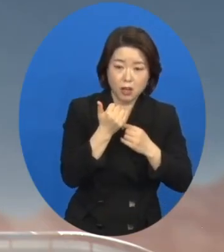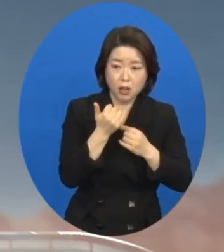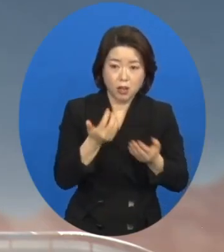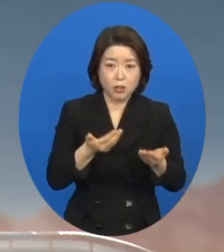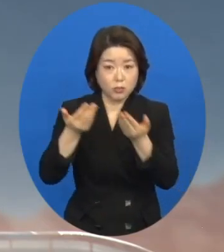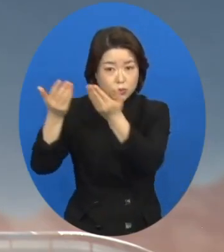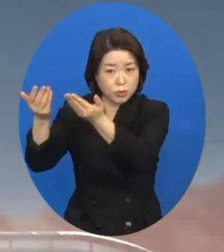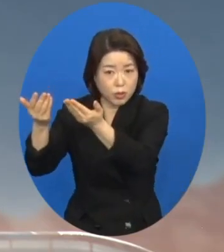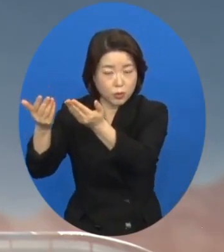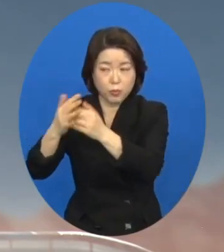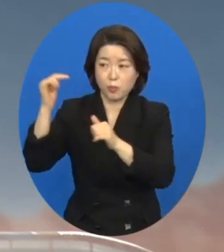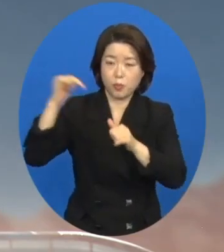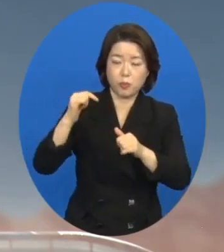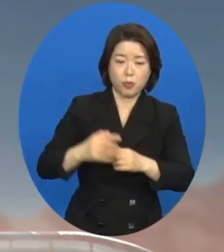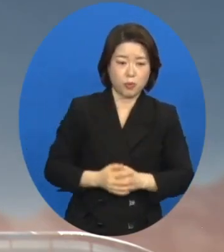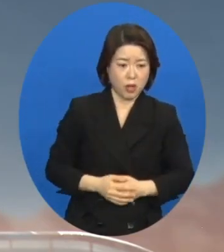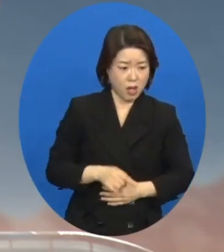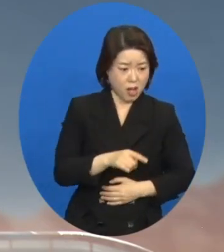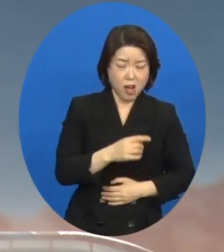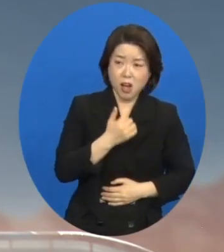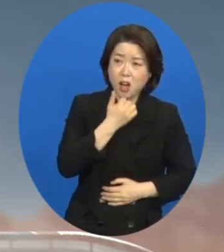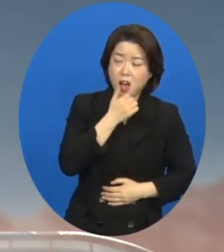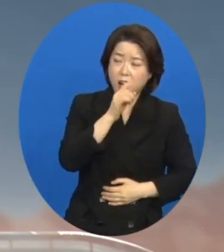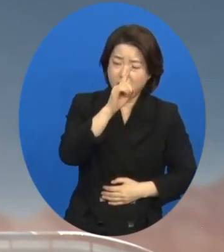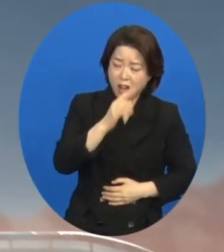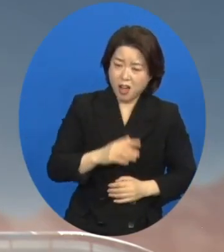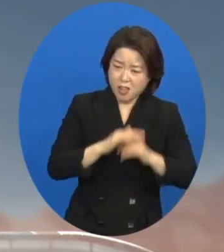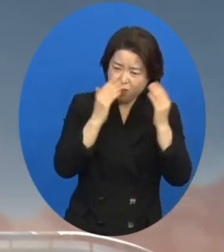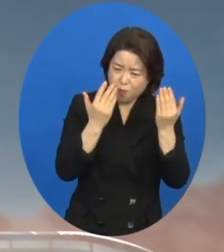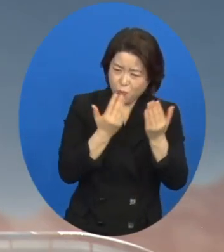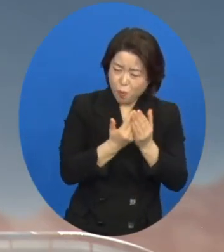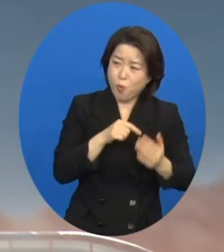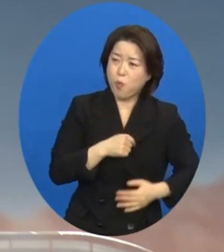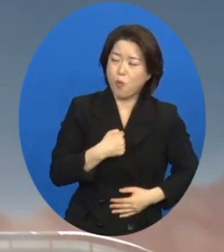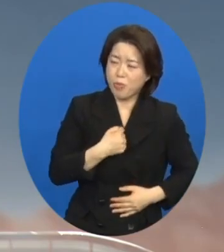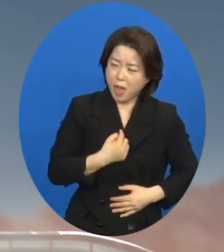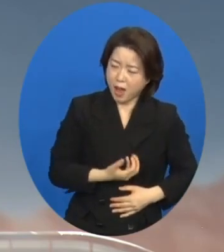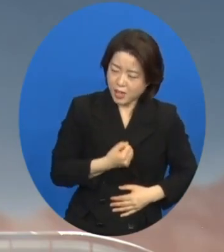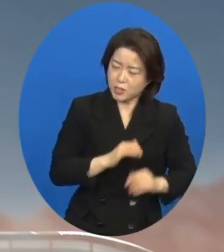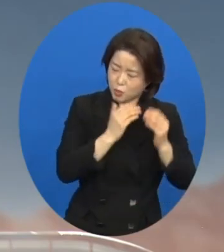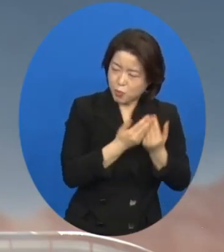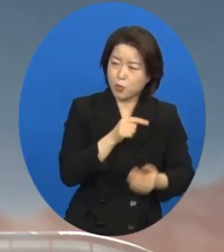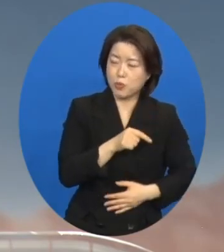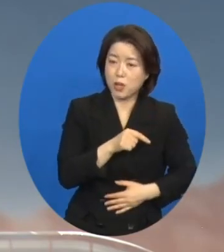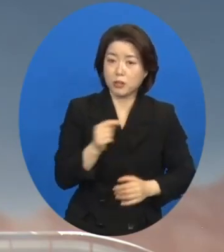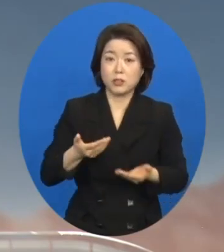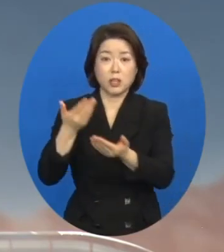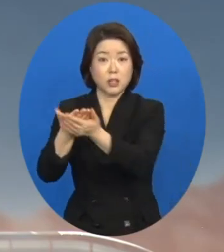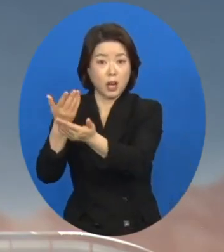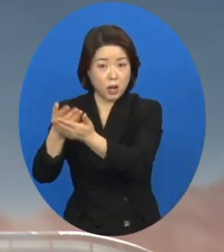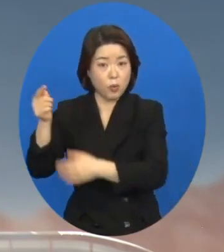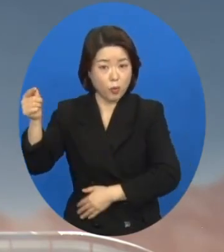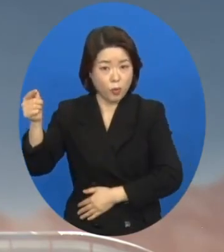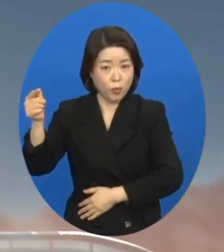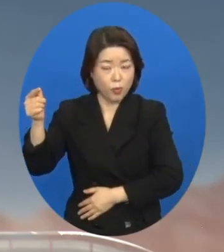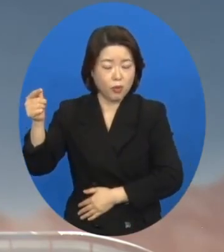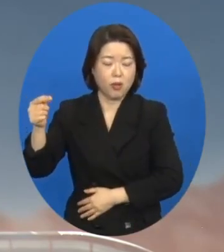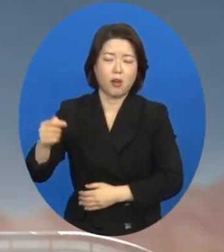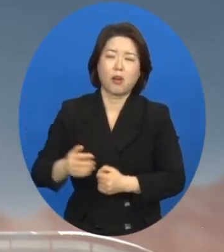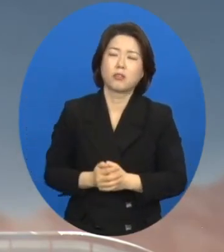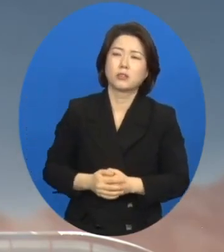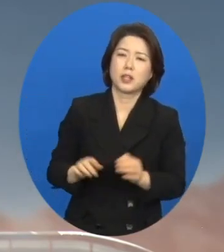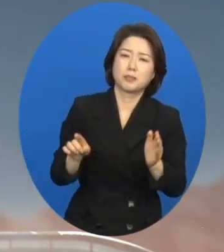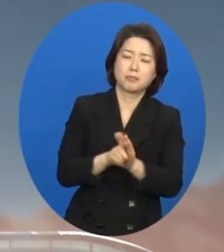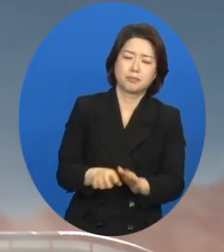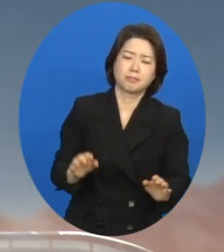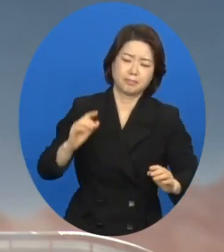그걸 바치래. 그 전에 못 바쳤죠. 근데 믿음이 자라니까요 하나님께 드리더라고요.